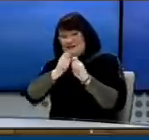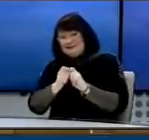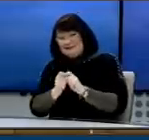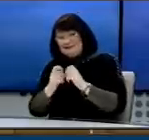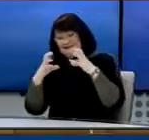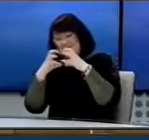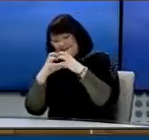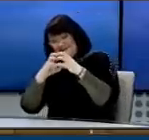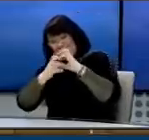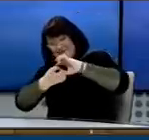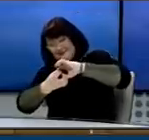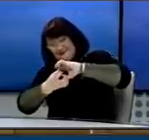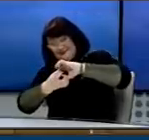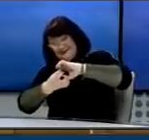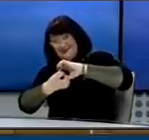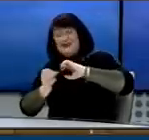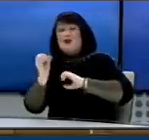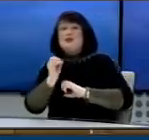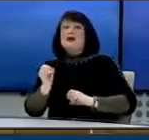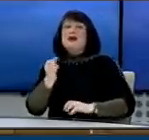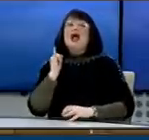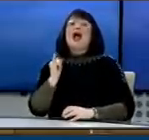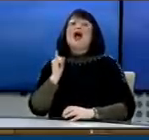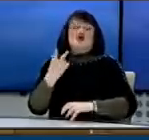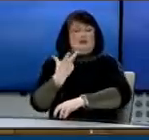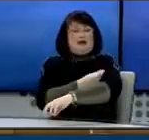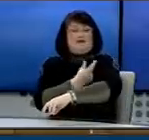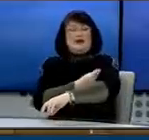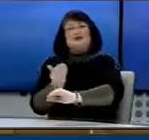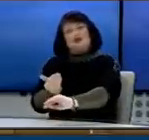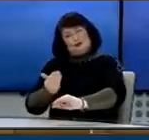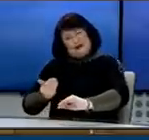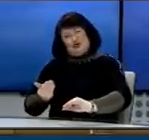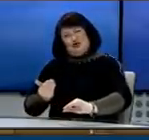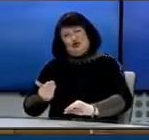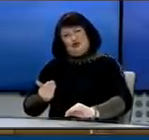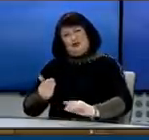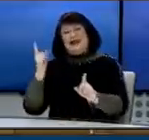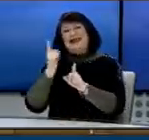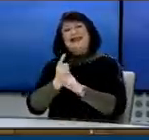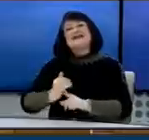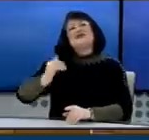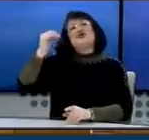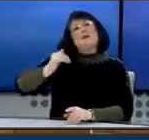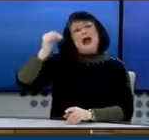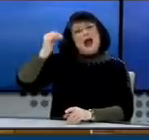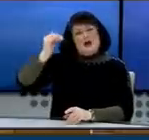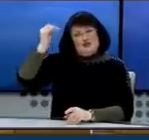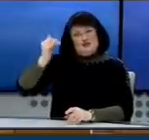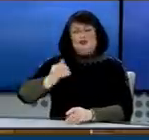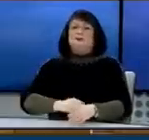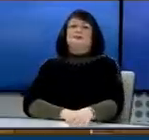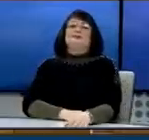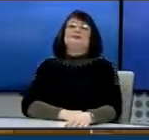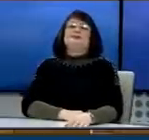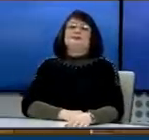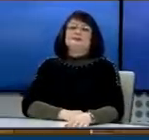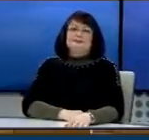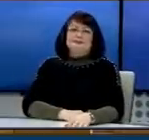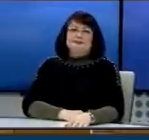στην πατρίδα μας, να υστερεί ακόμα στους εμβολιασμούς, ιδίως στις μεγάλες ηλικίες.